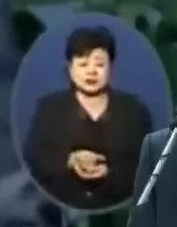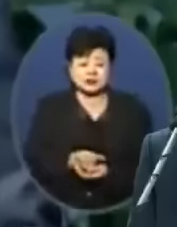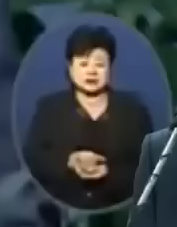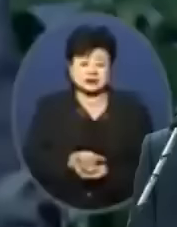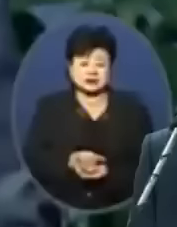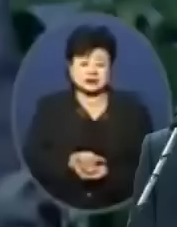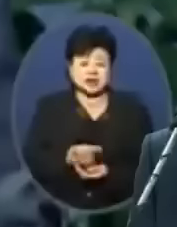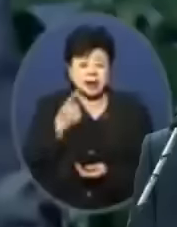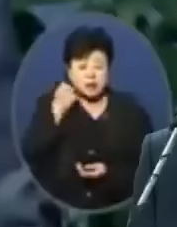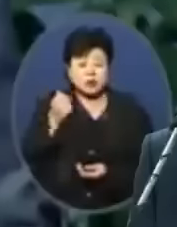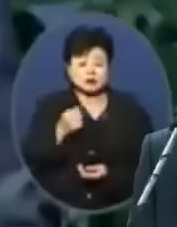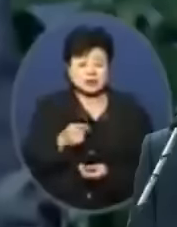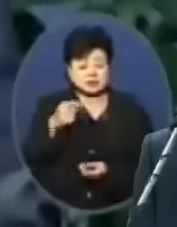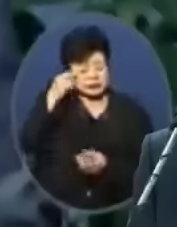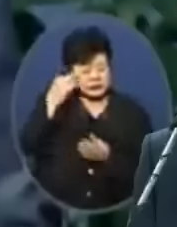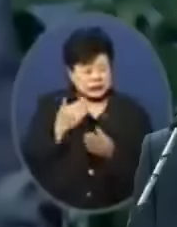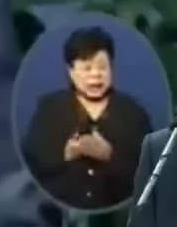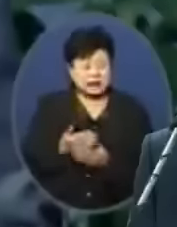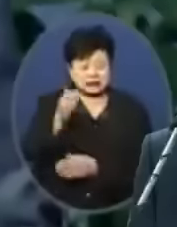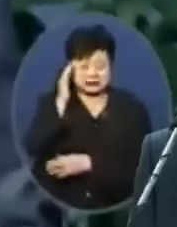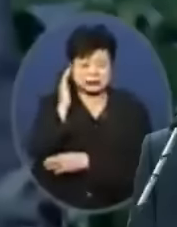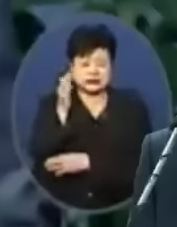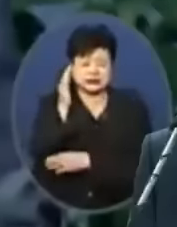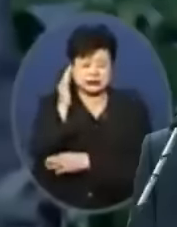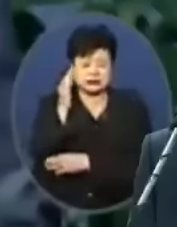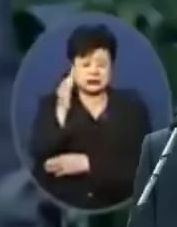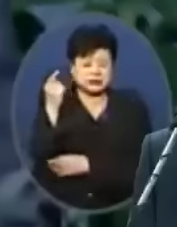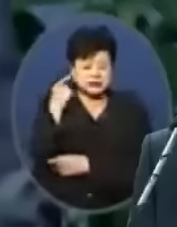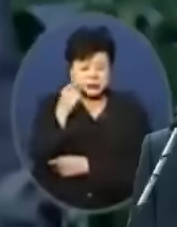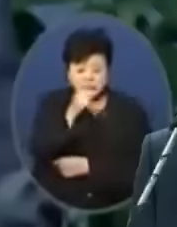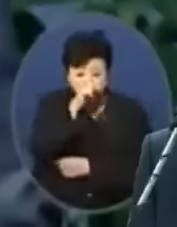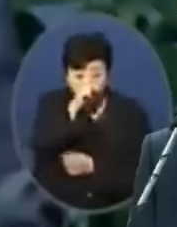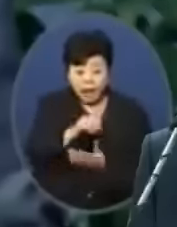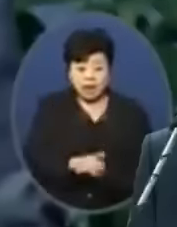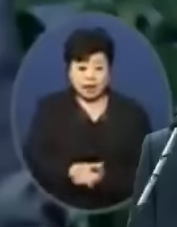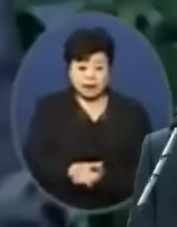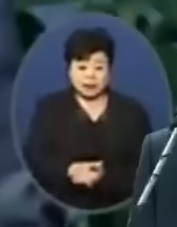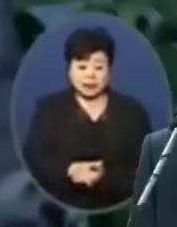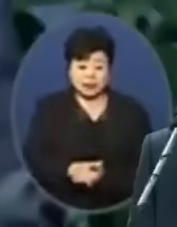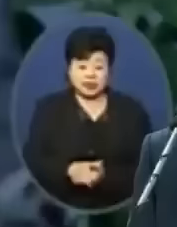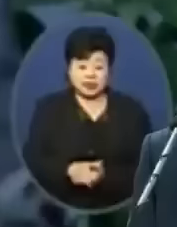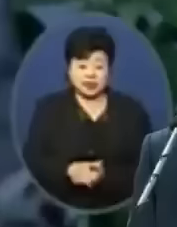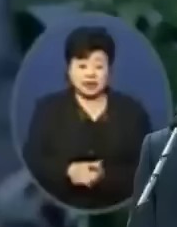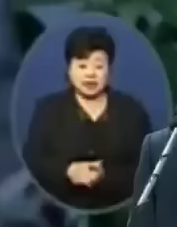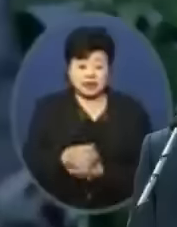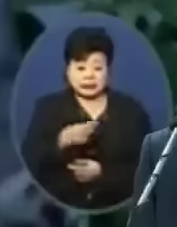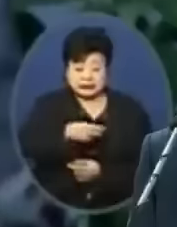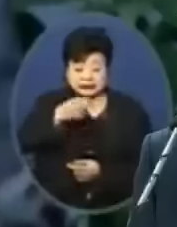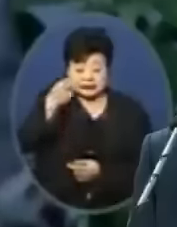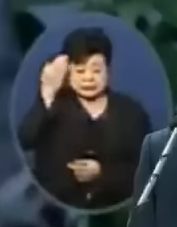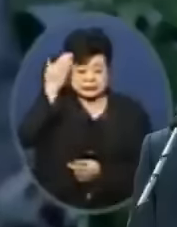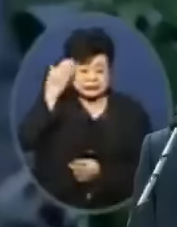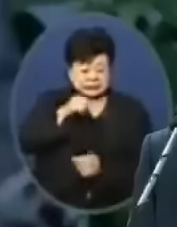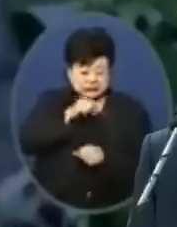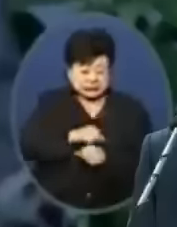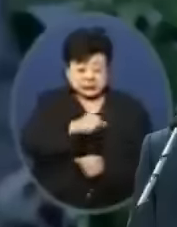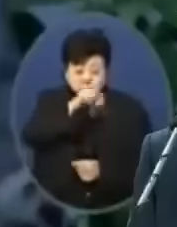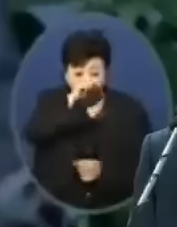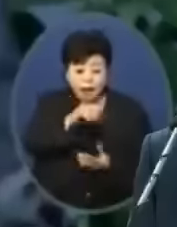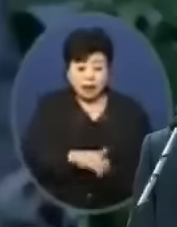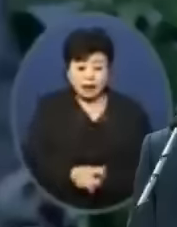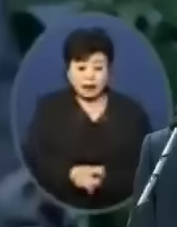목사님의 신학적인 설교를 듣는 것은 좋습니다. 지식은 늘었습니다. 좋은